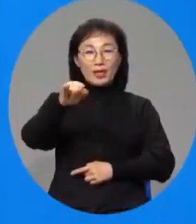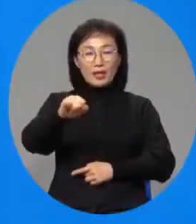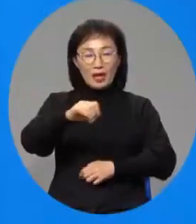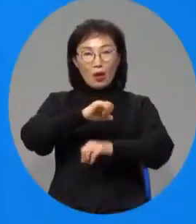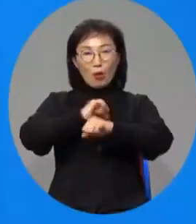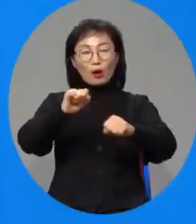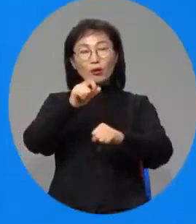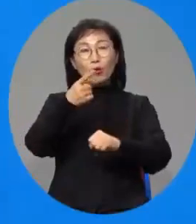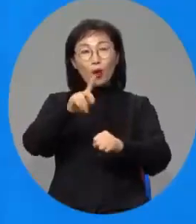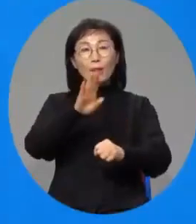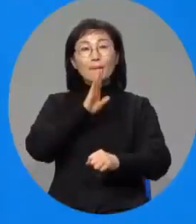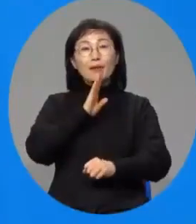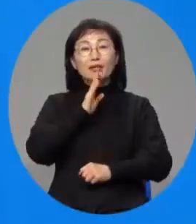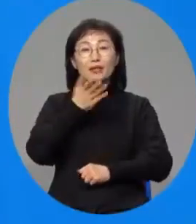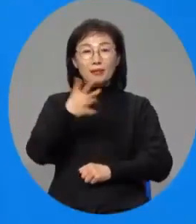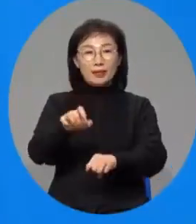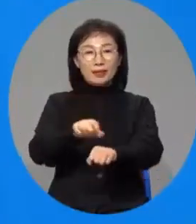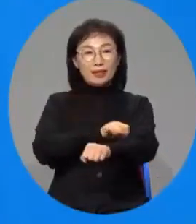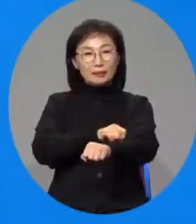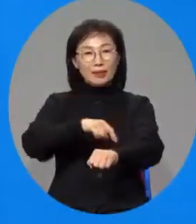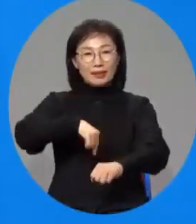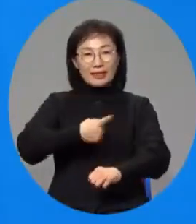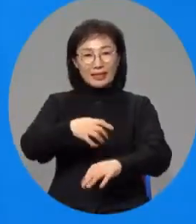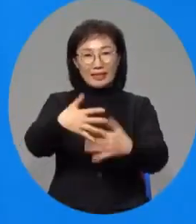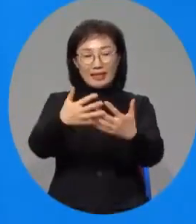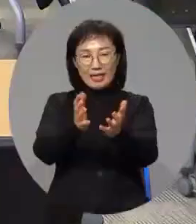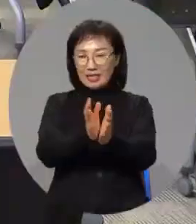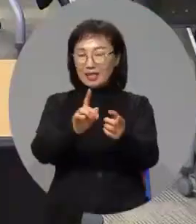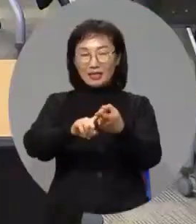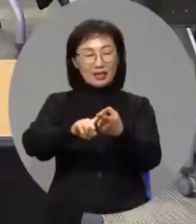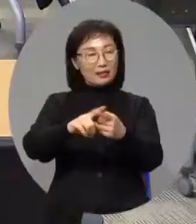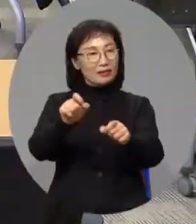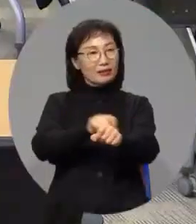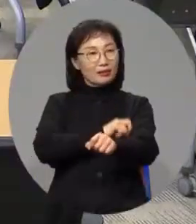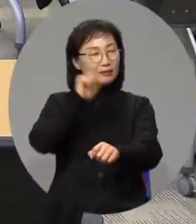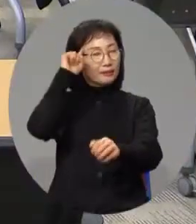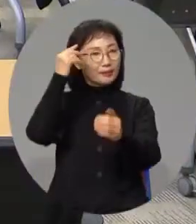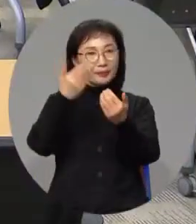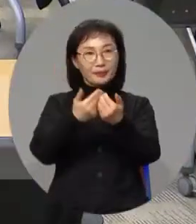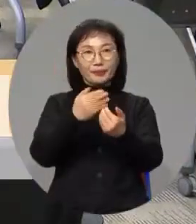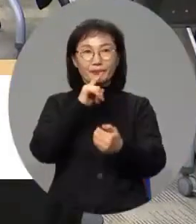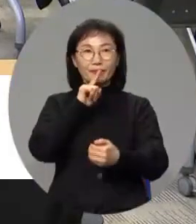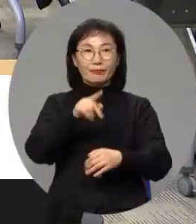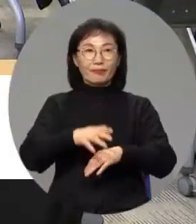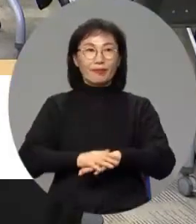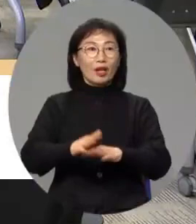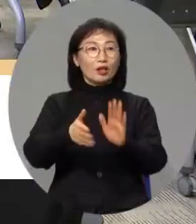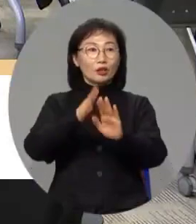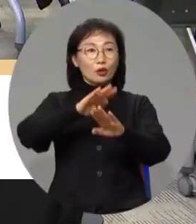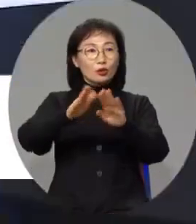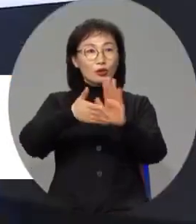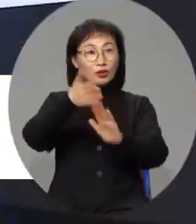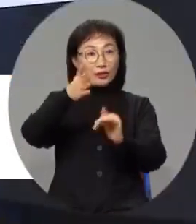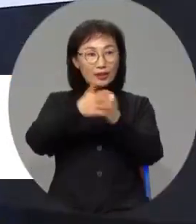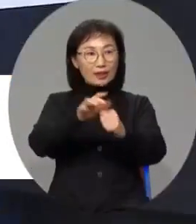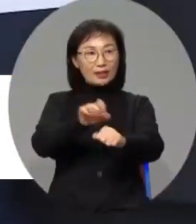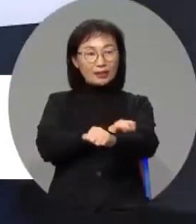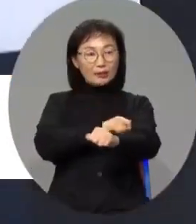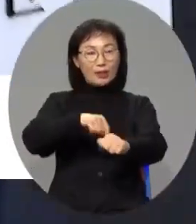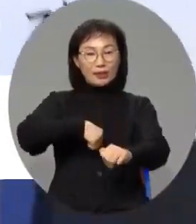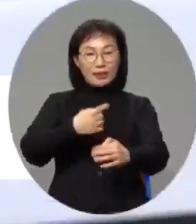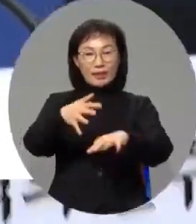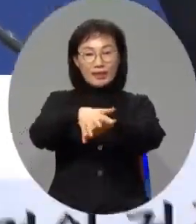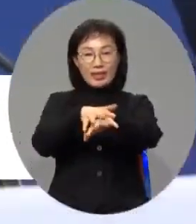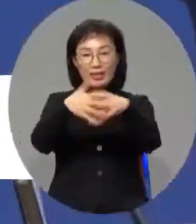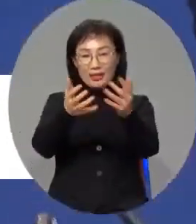절실하지만 특별자치단체의 가능성에는 회의적입니다. 이런 가운데 전주시는 특별자치단체도